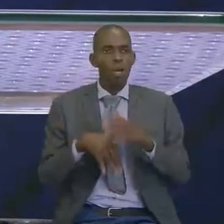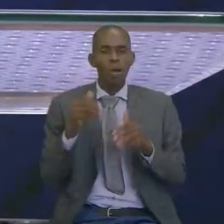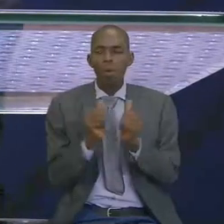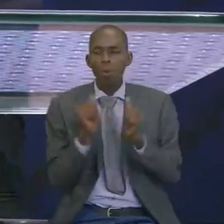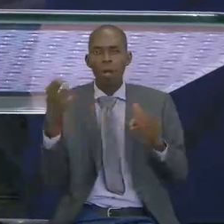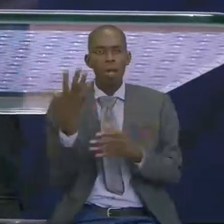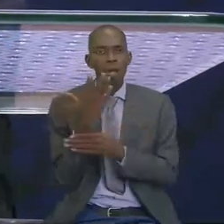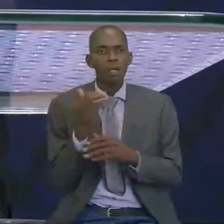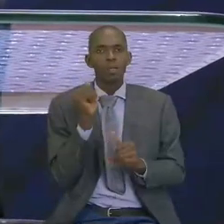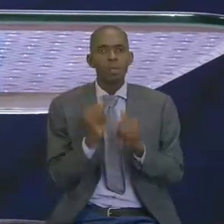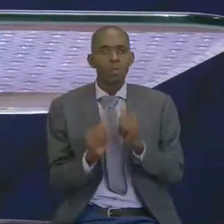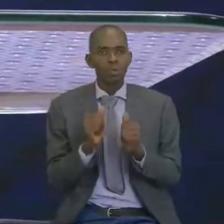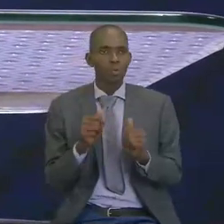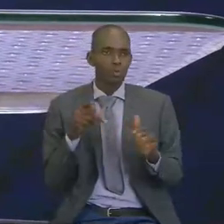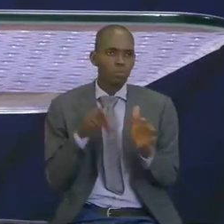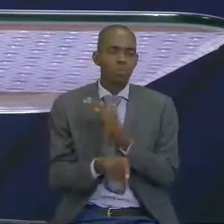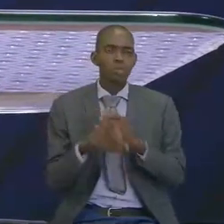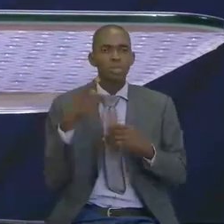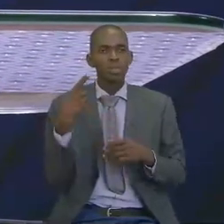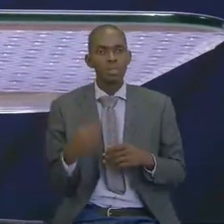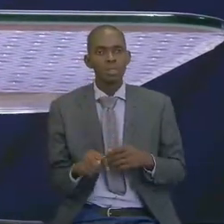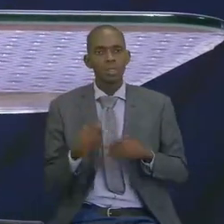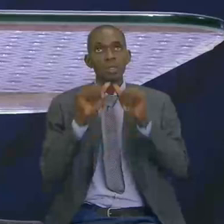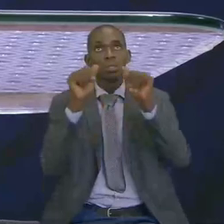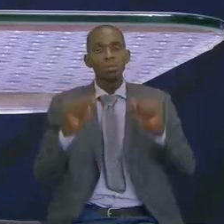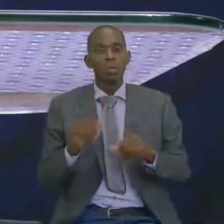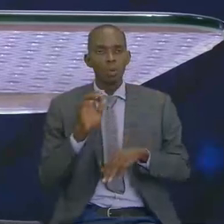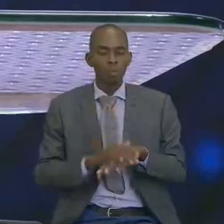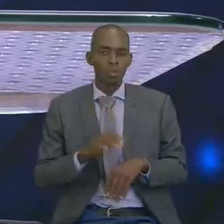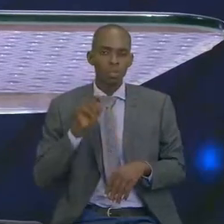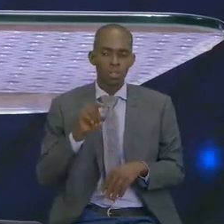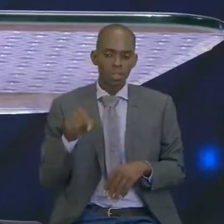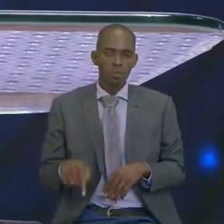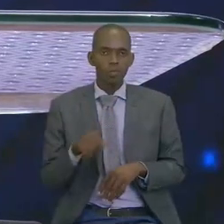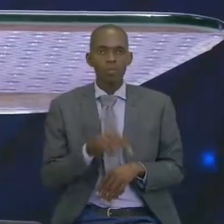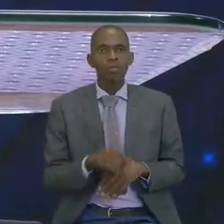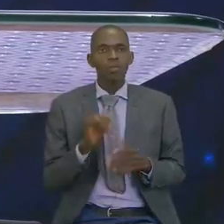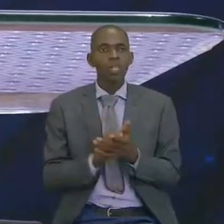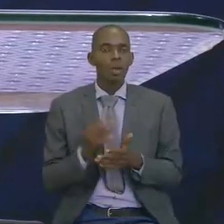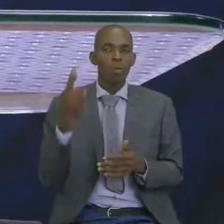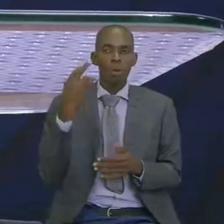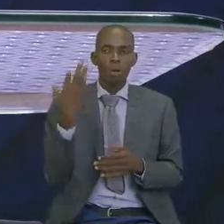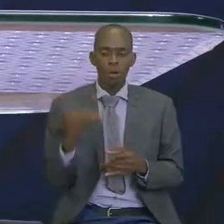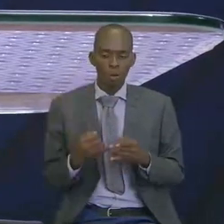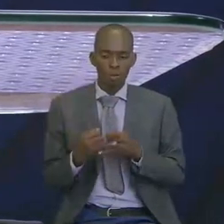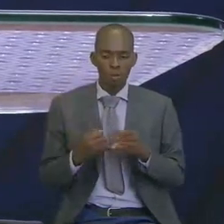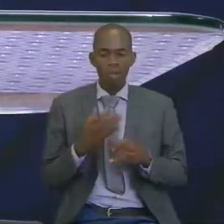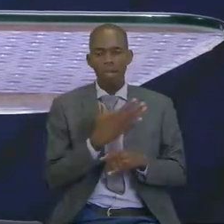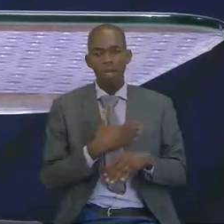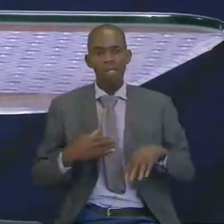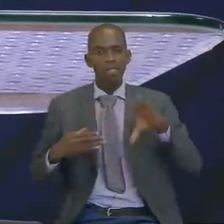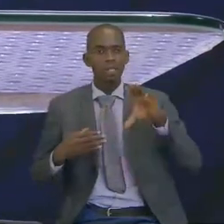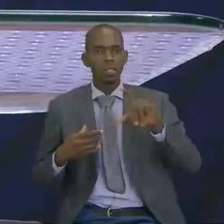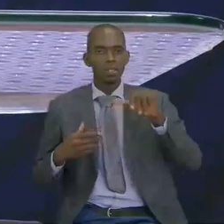sans le secours d'aucune main. Frappa les pieds de fer et d'argent de la statue